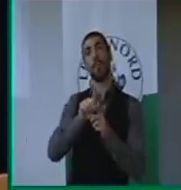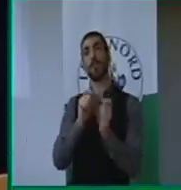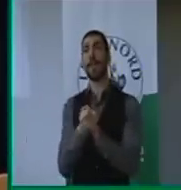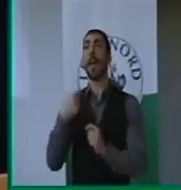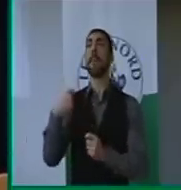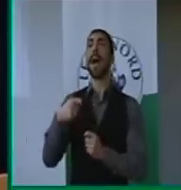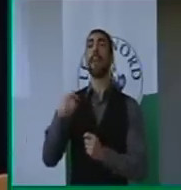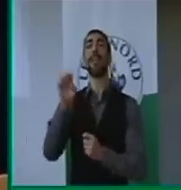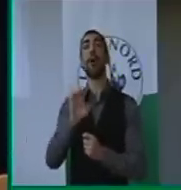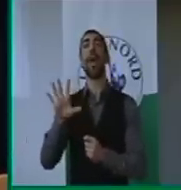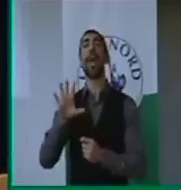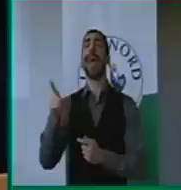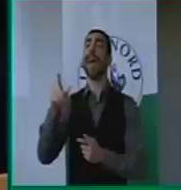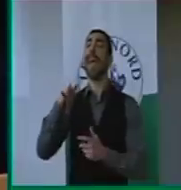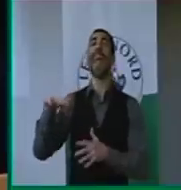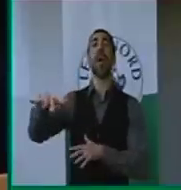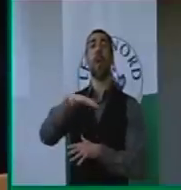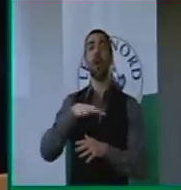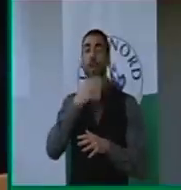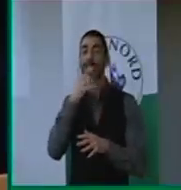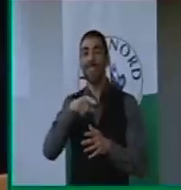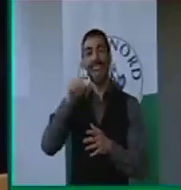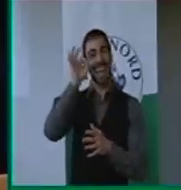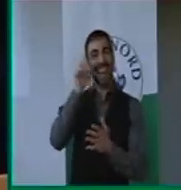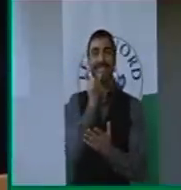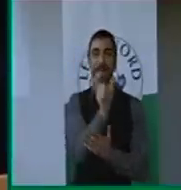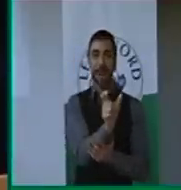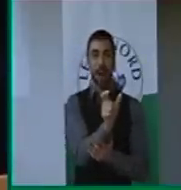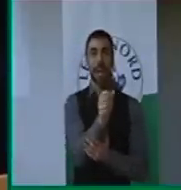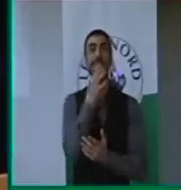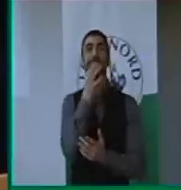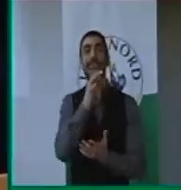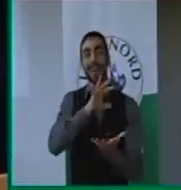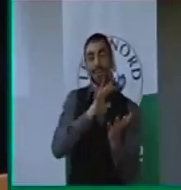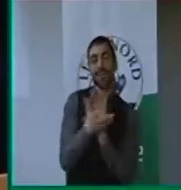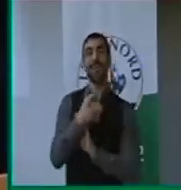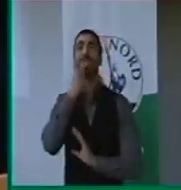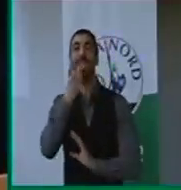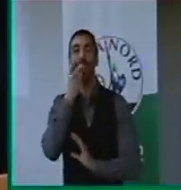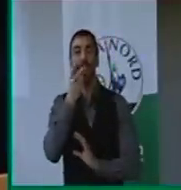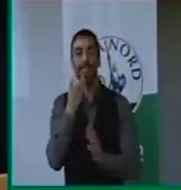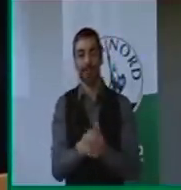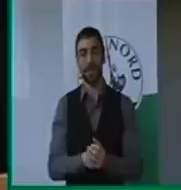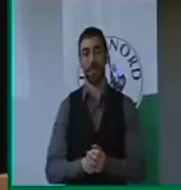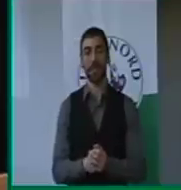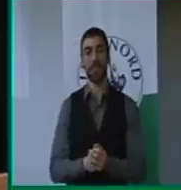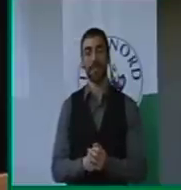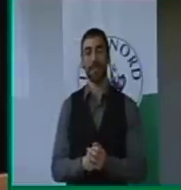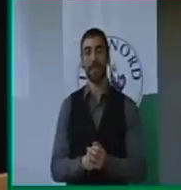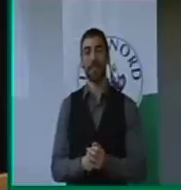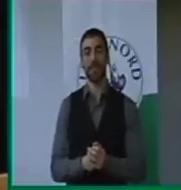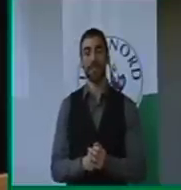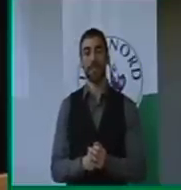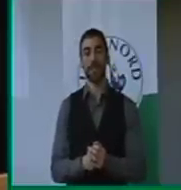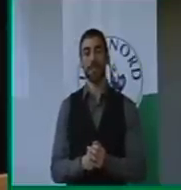grenning nell'inglese significa invertendo Infatti è ehm